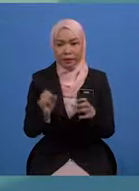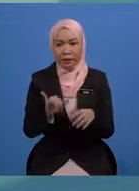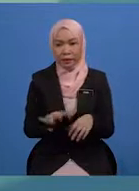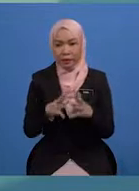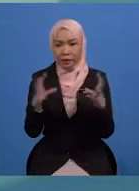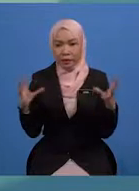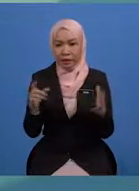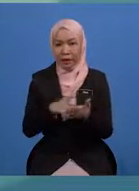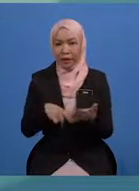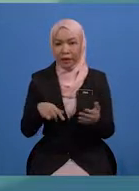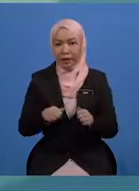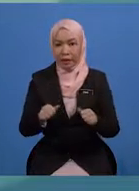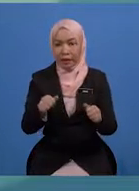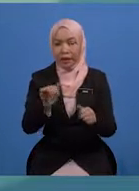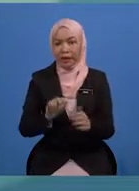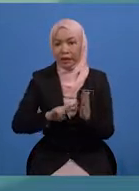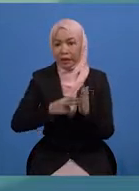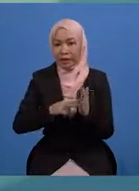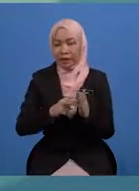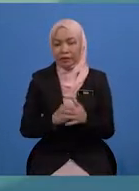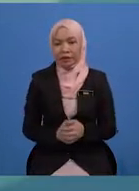Jadi, apakah aliran yang dimaksudkan?